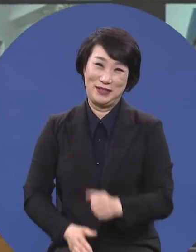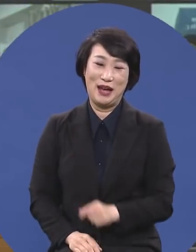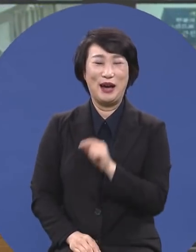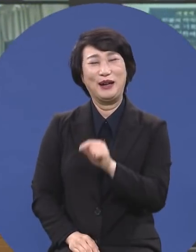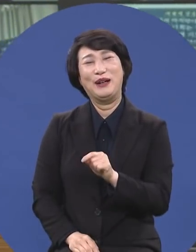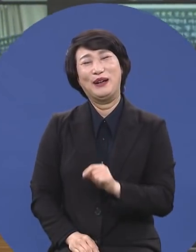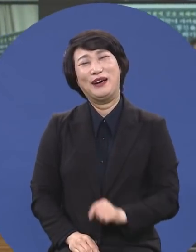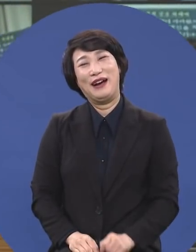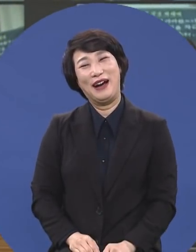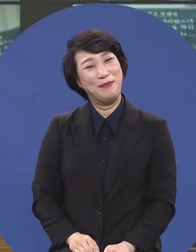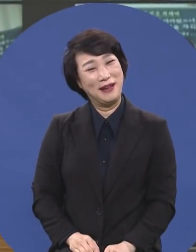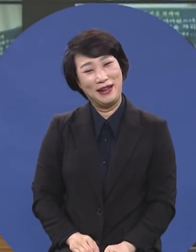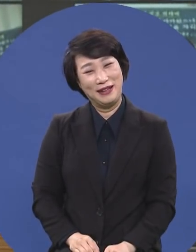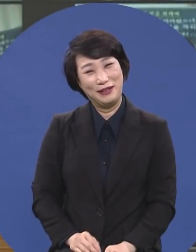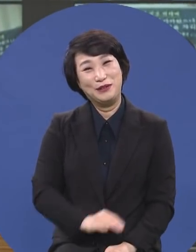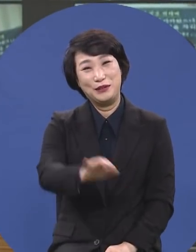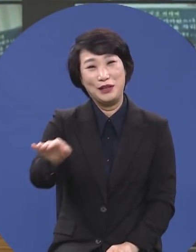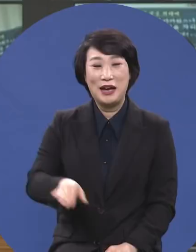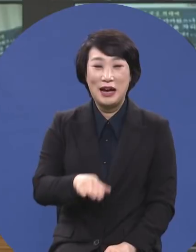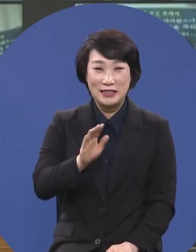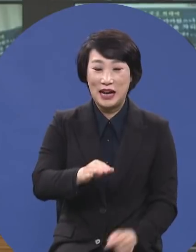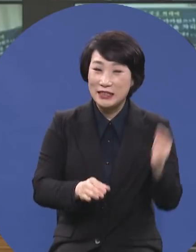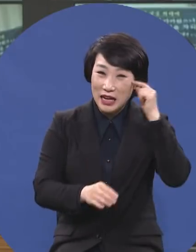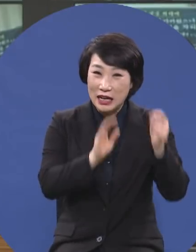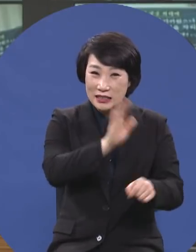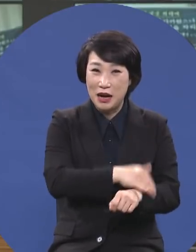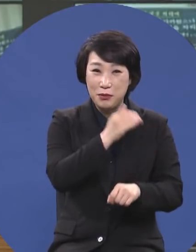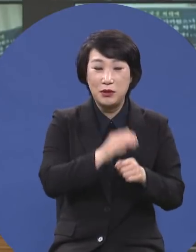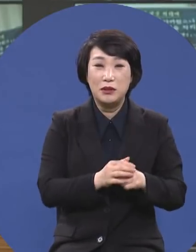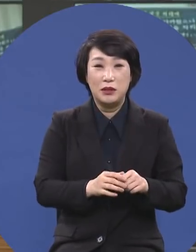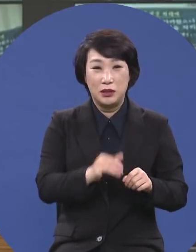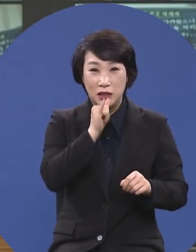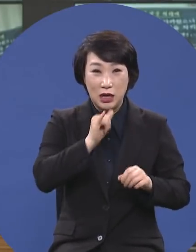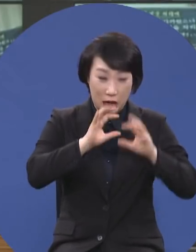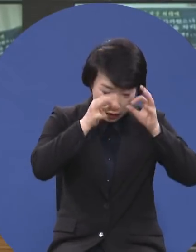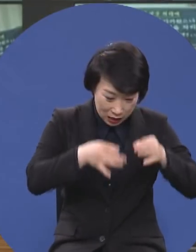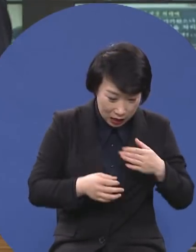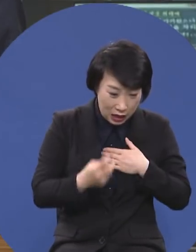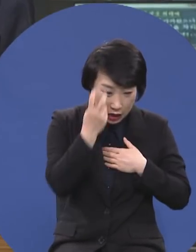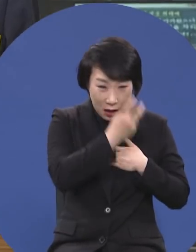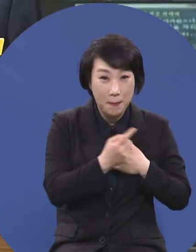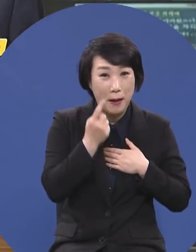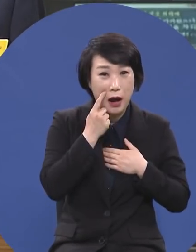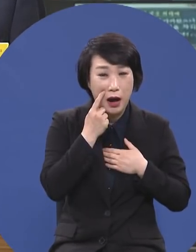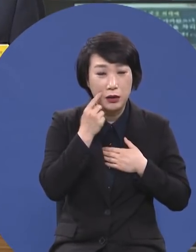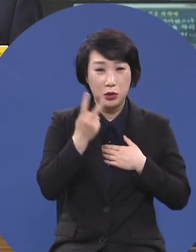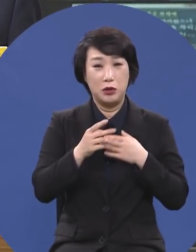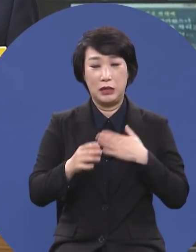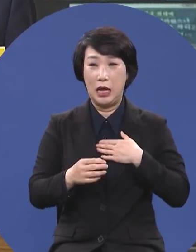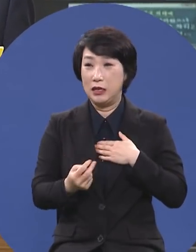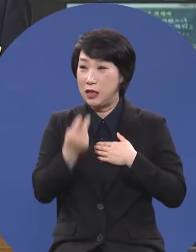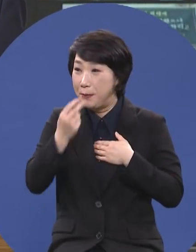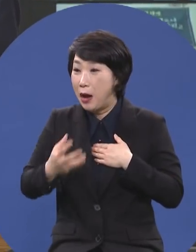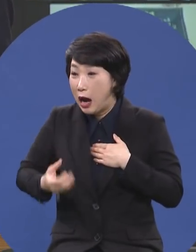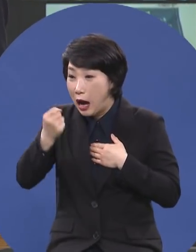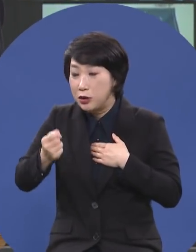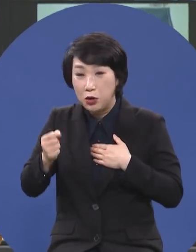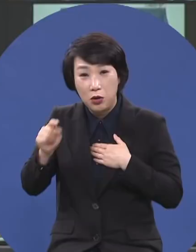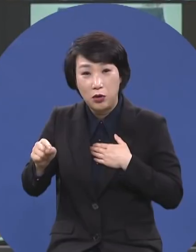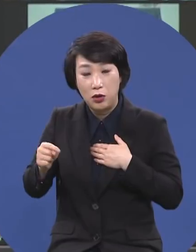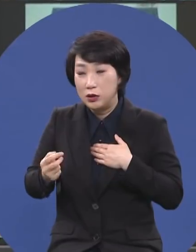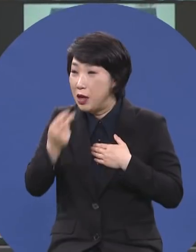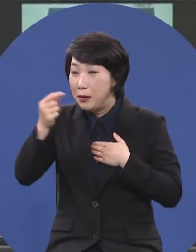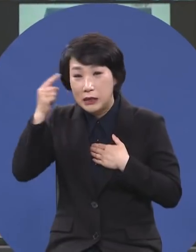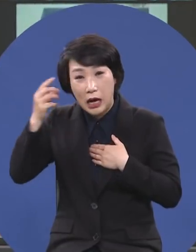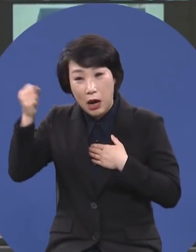얼마나 우리가 잘못된 생각을 가지고 살고 있는지 아니면 내 생명을 가지고 생명의